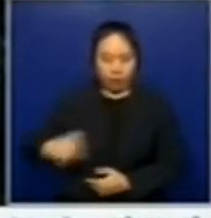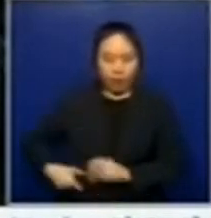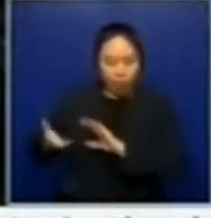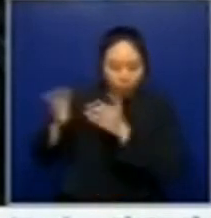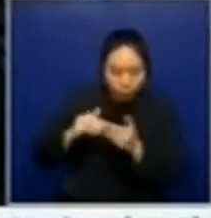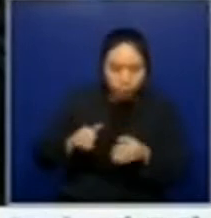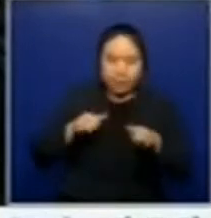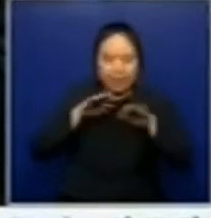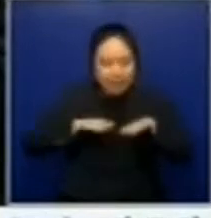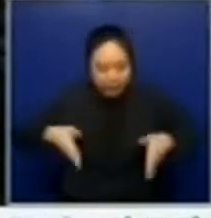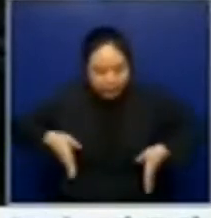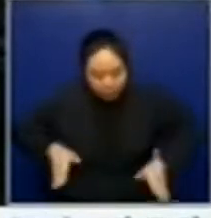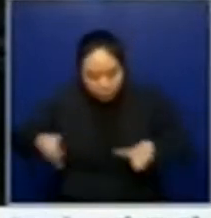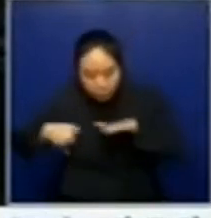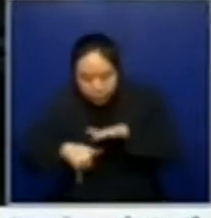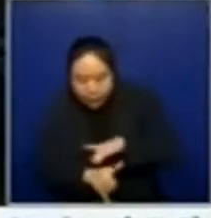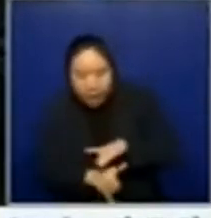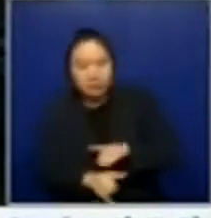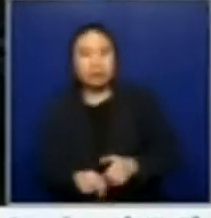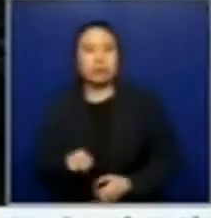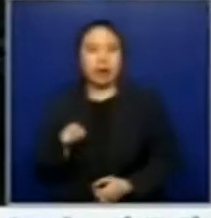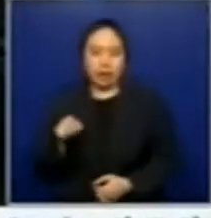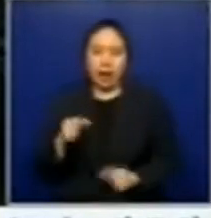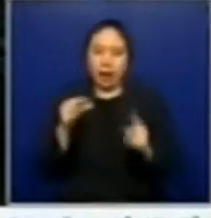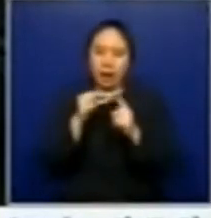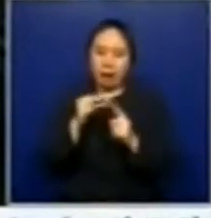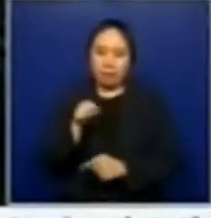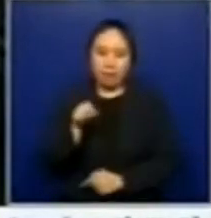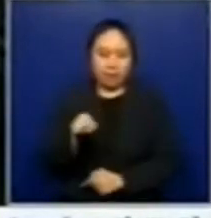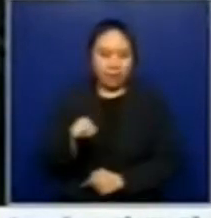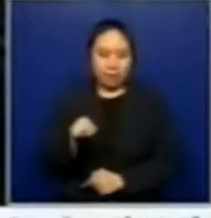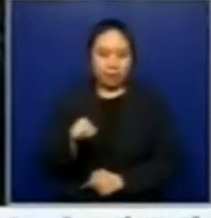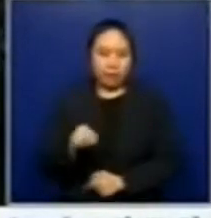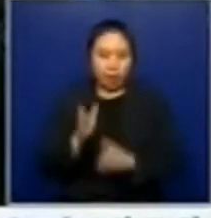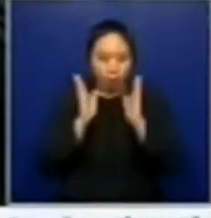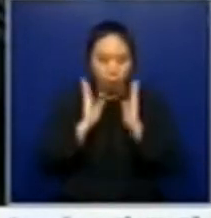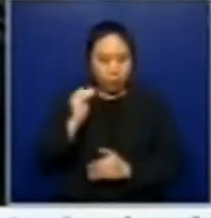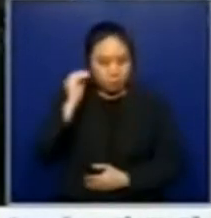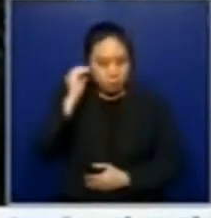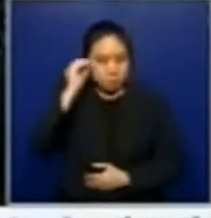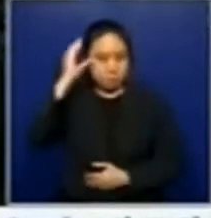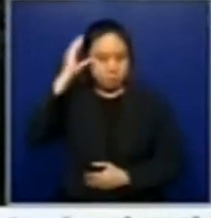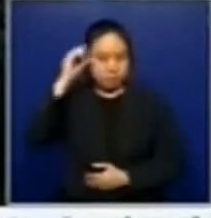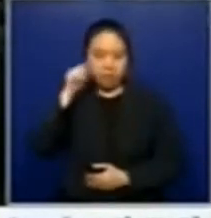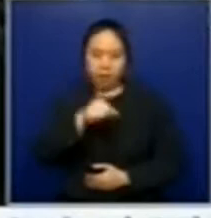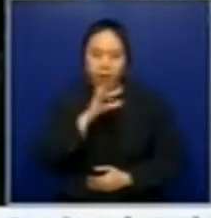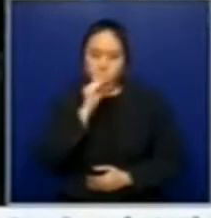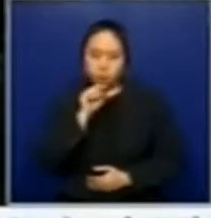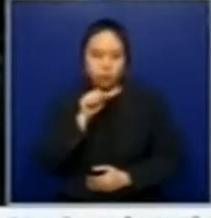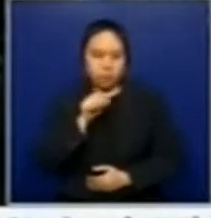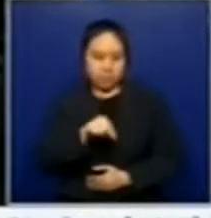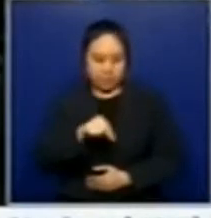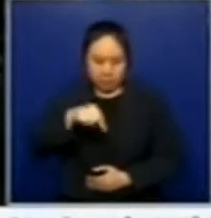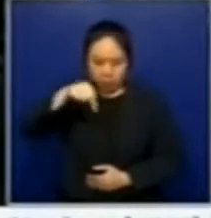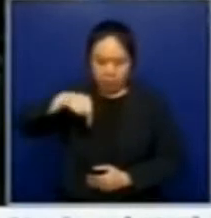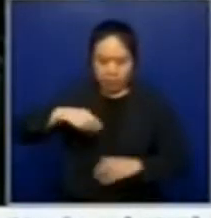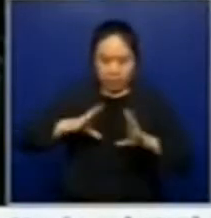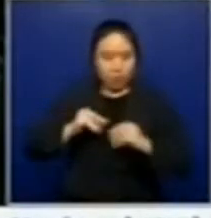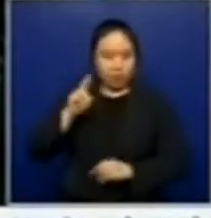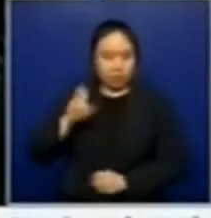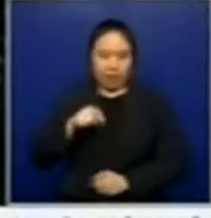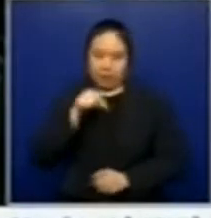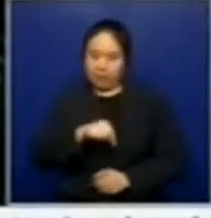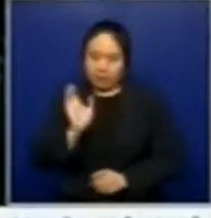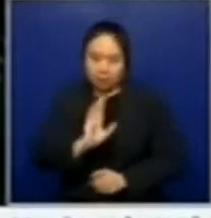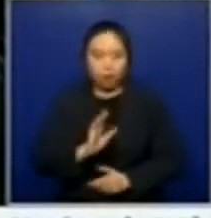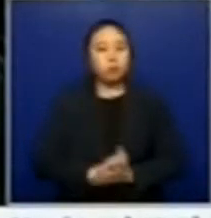งเด็กอะไรอย่างเงี้ยนะครับเป็นคำพูดซึ่งคนที่เป็นปัญญาชนไม่ควรจะพูดณที่ประชุมสภาแห่งนี